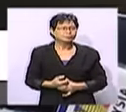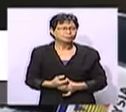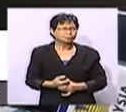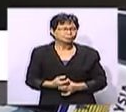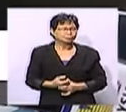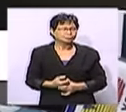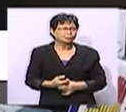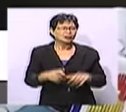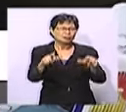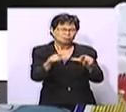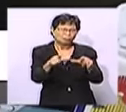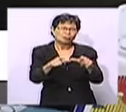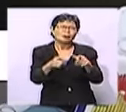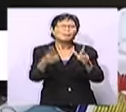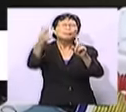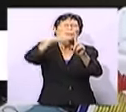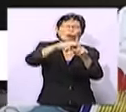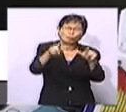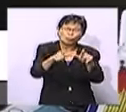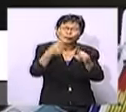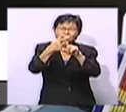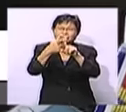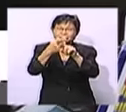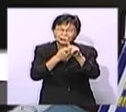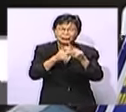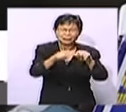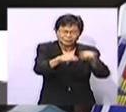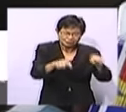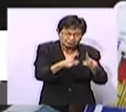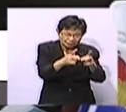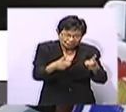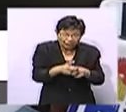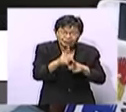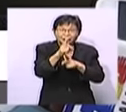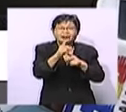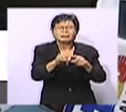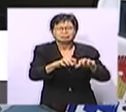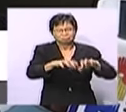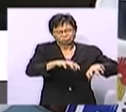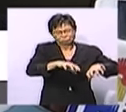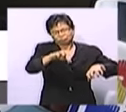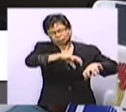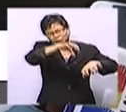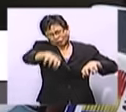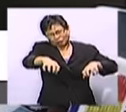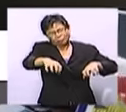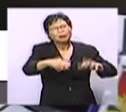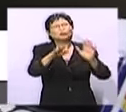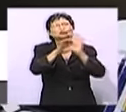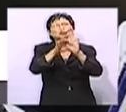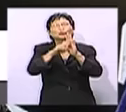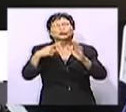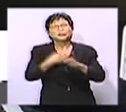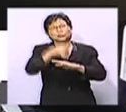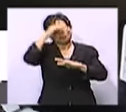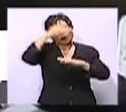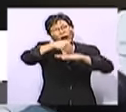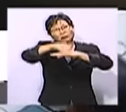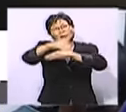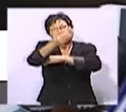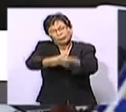Pemindahan permit daripada daerah ke daerah beras. Kadang-kadang macam kita di Johor, kita nak hantar